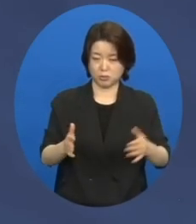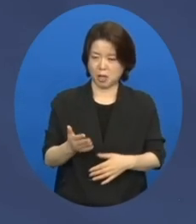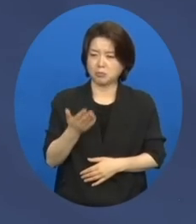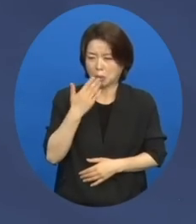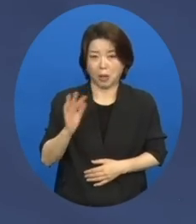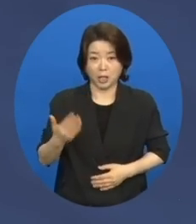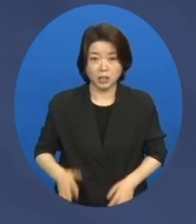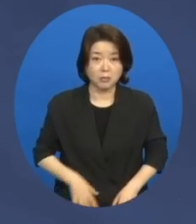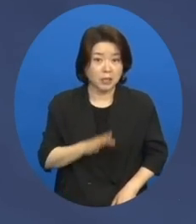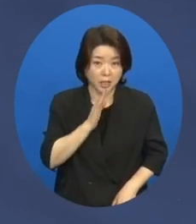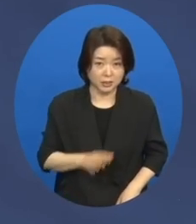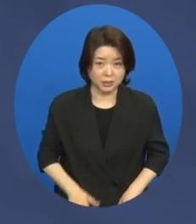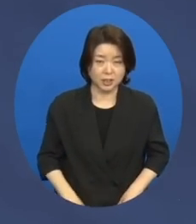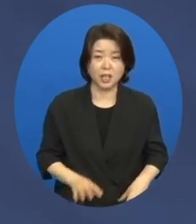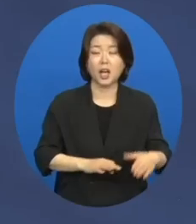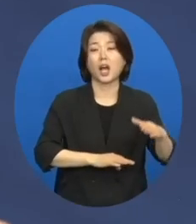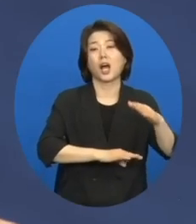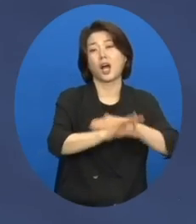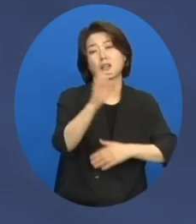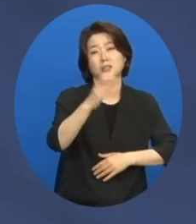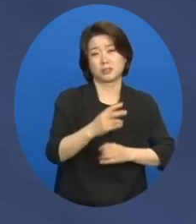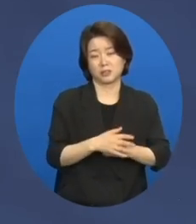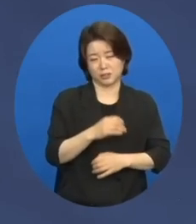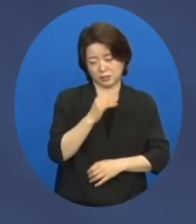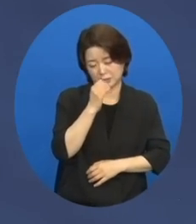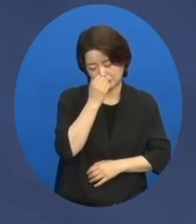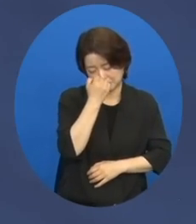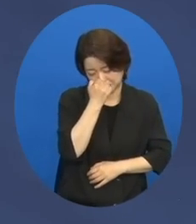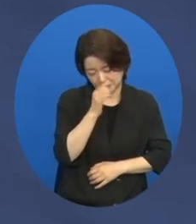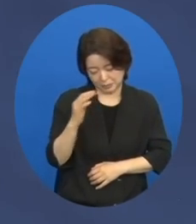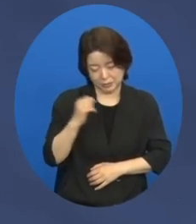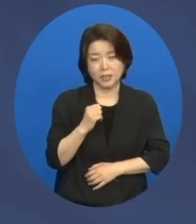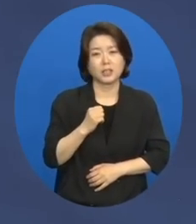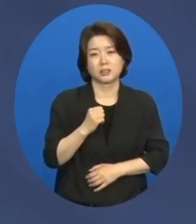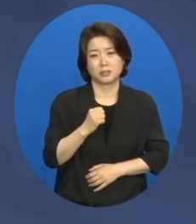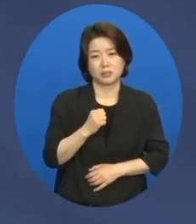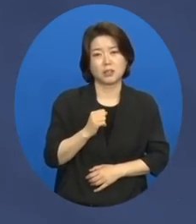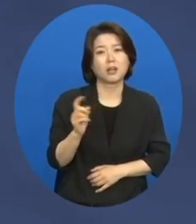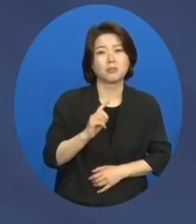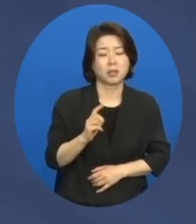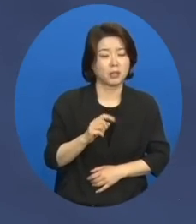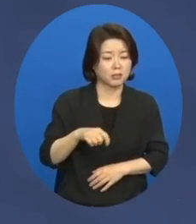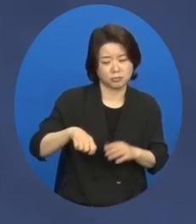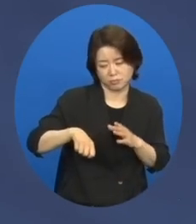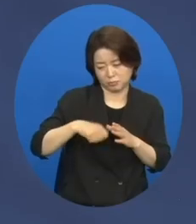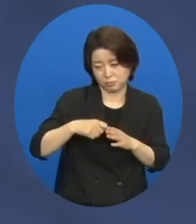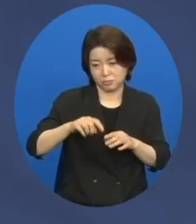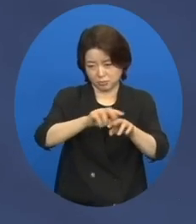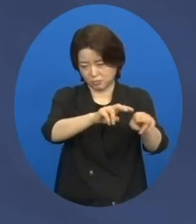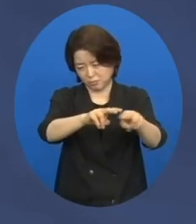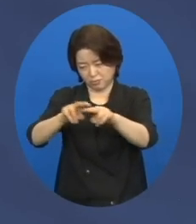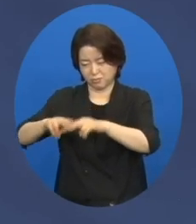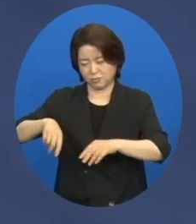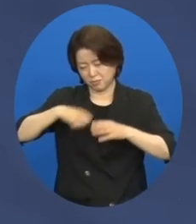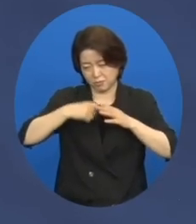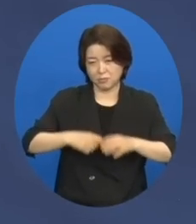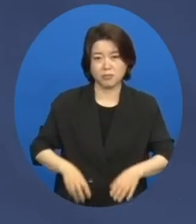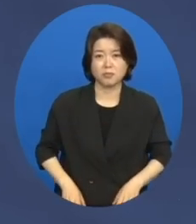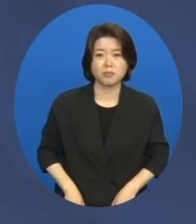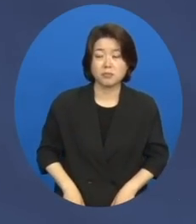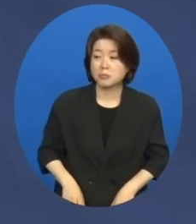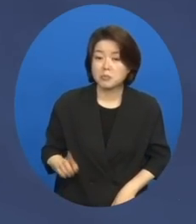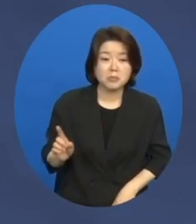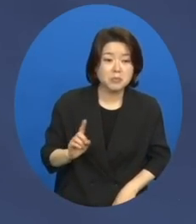되잖아요. 그래서 아침이면 다시 또 그 염치 없는 얼굴로 같이 꾸역꾸역 밥을 한 숟갈씩 먹으면서 누가 허락됐나